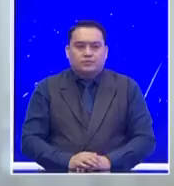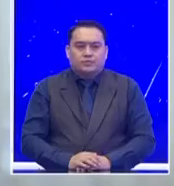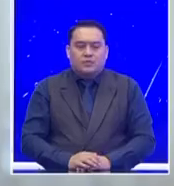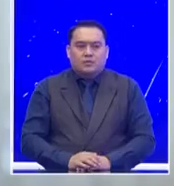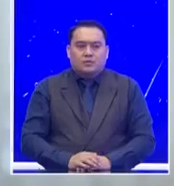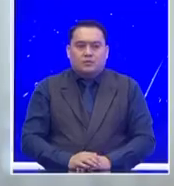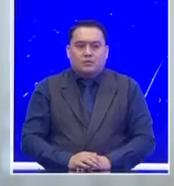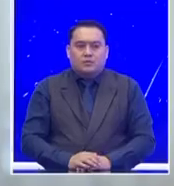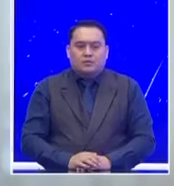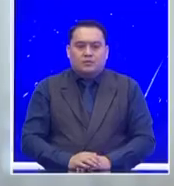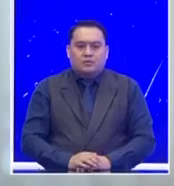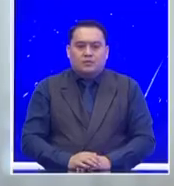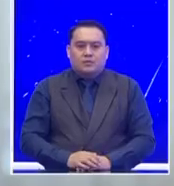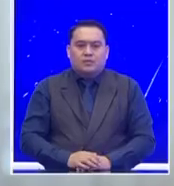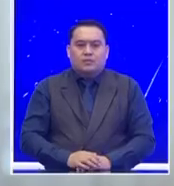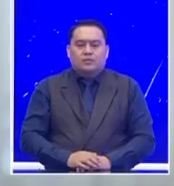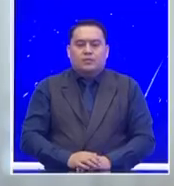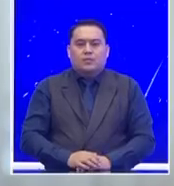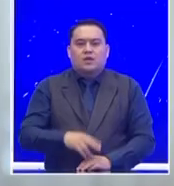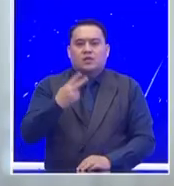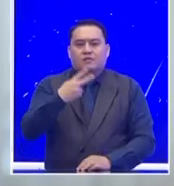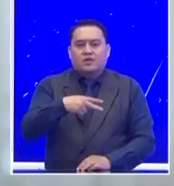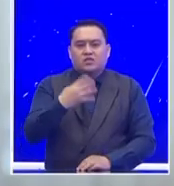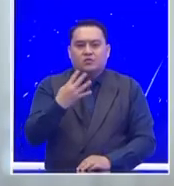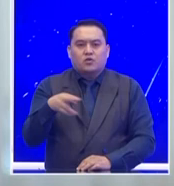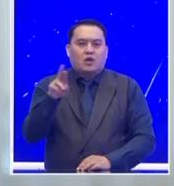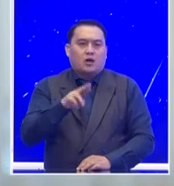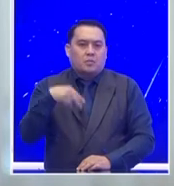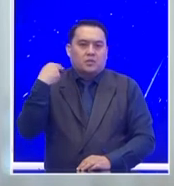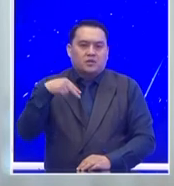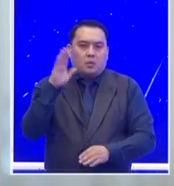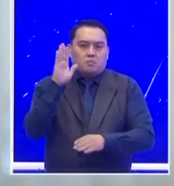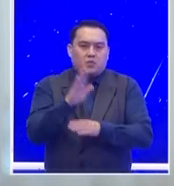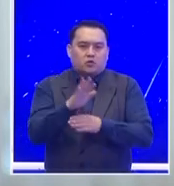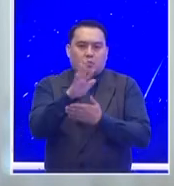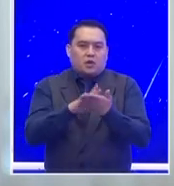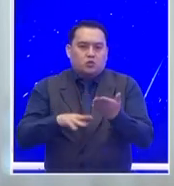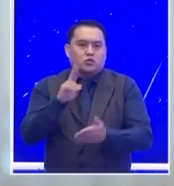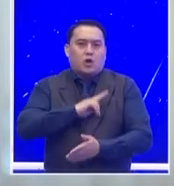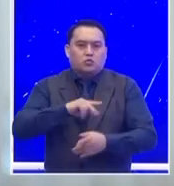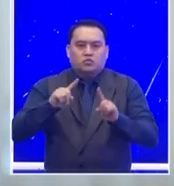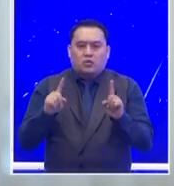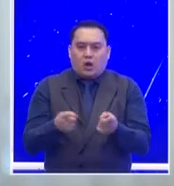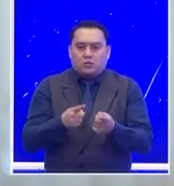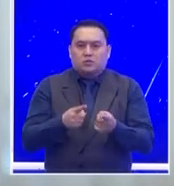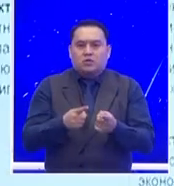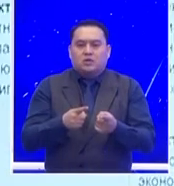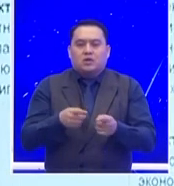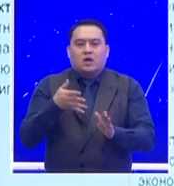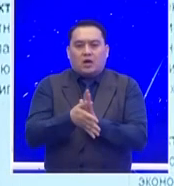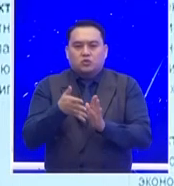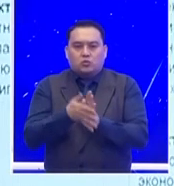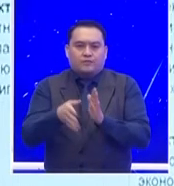Президент 24 қаңтарда мемлекеттік және 24 января президент поручил продолжить работу по сокращению непродуктивных